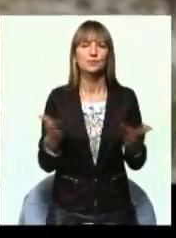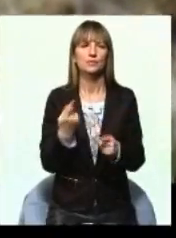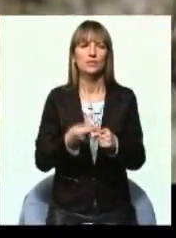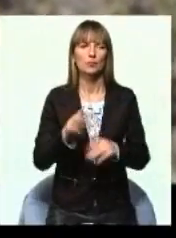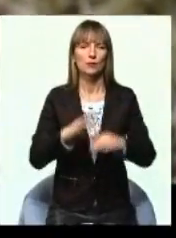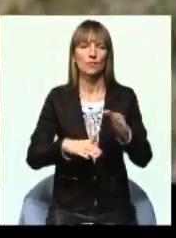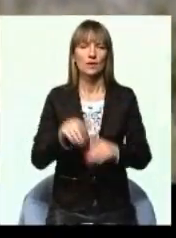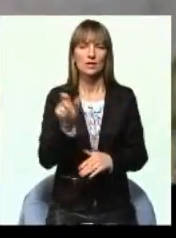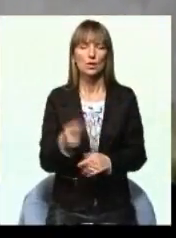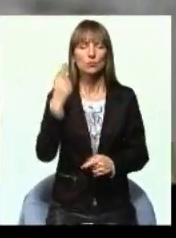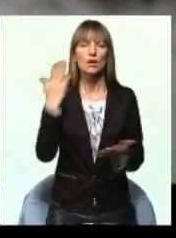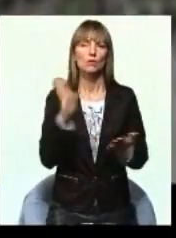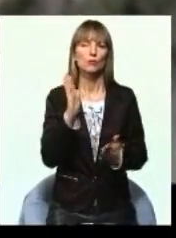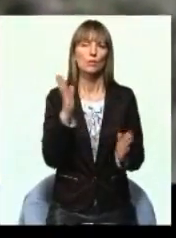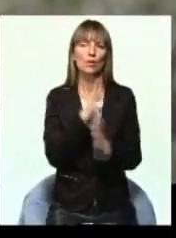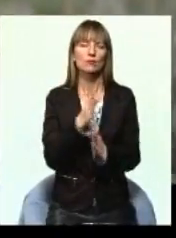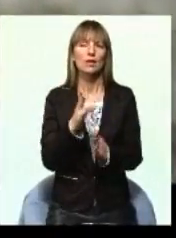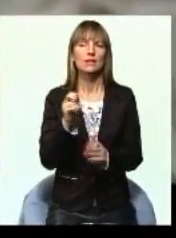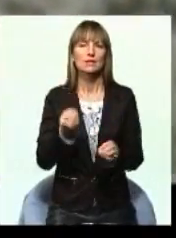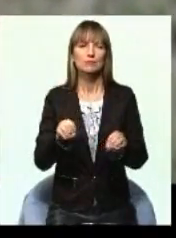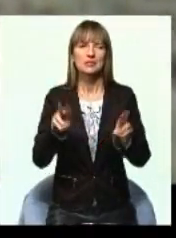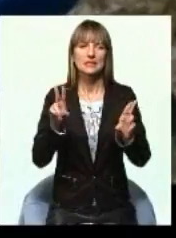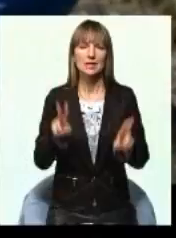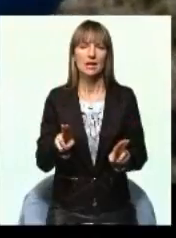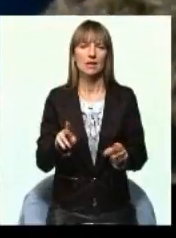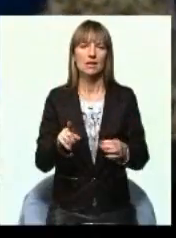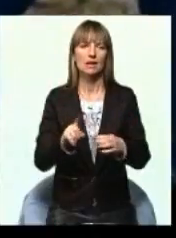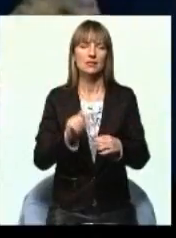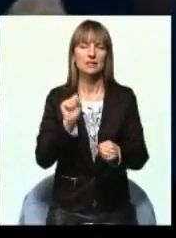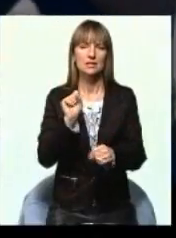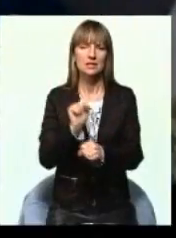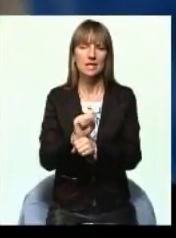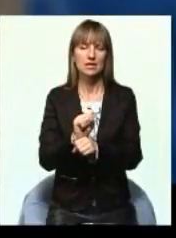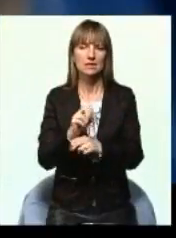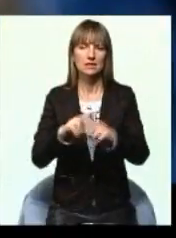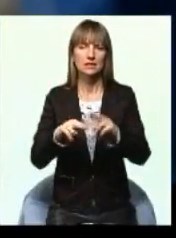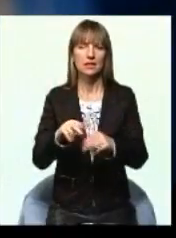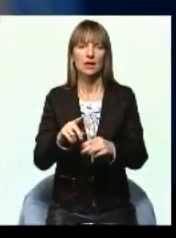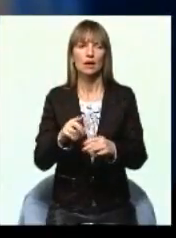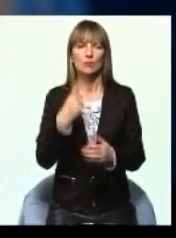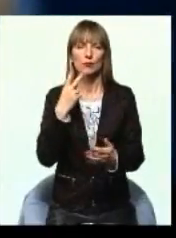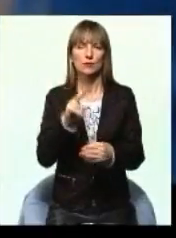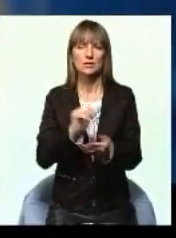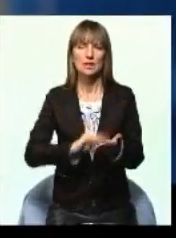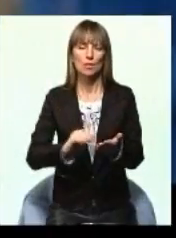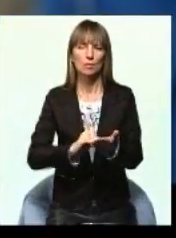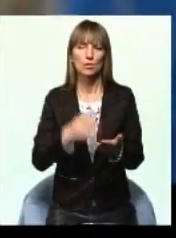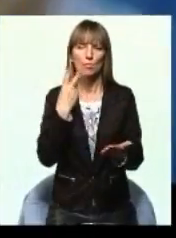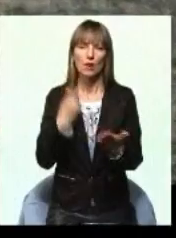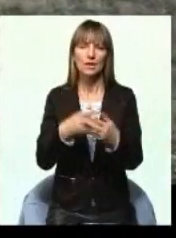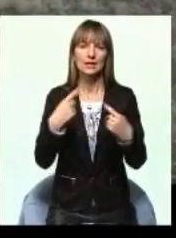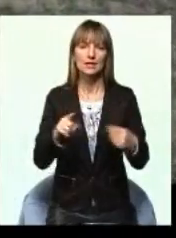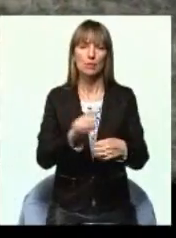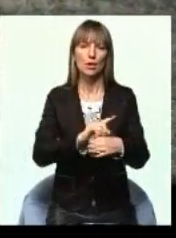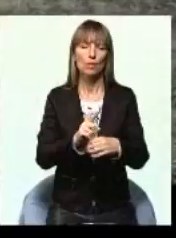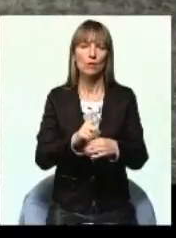фахівці дізнаються, якою буде погода? На спеціальних метеорологічних станціях синоптики записують показники різних приборів, вимірюють рівень